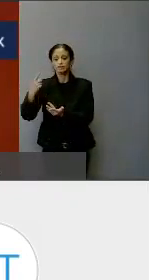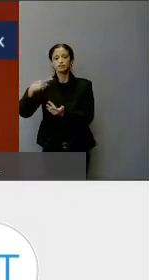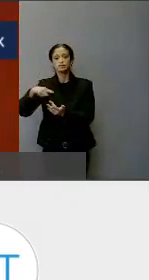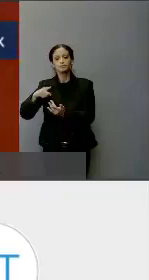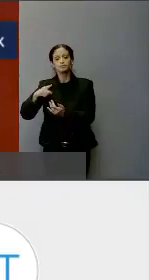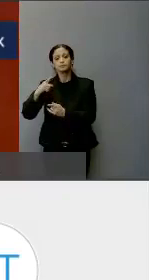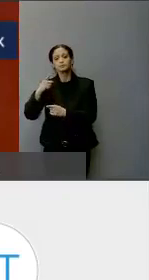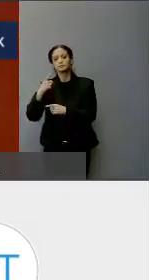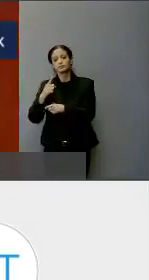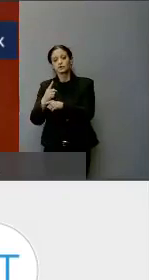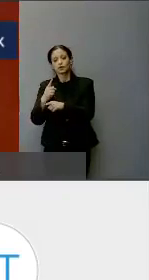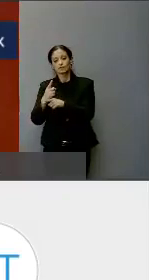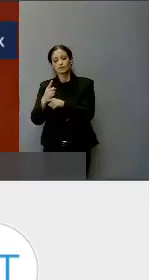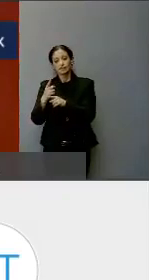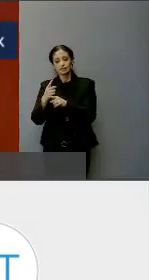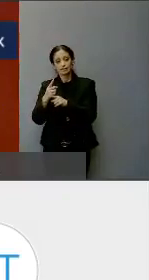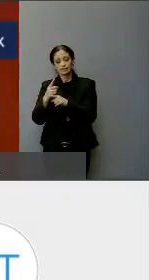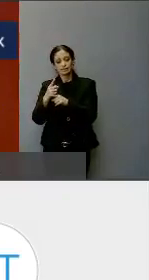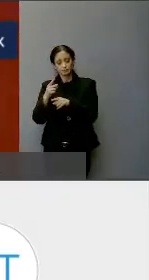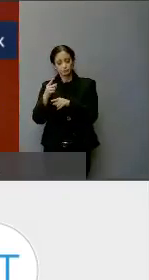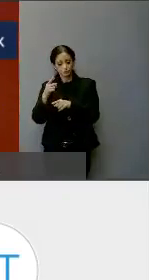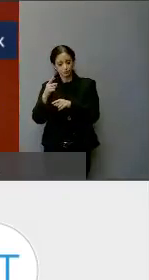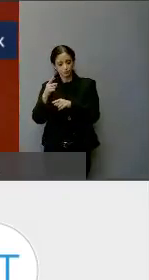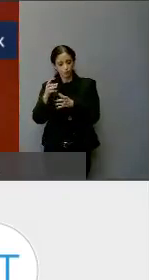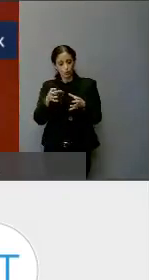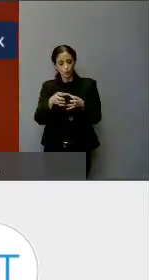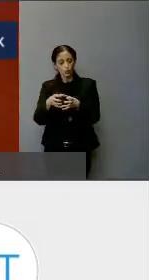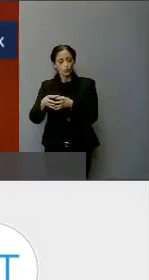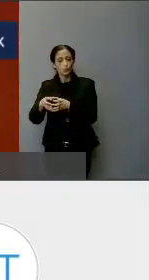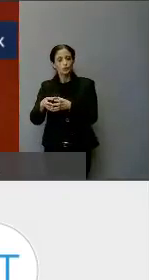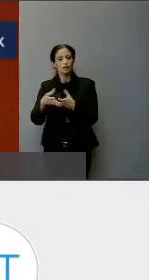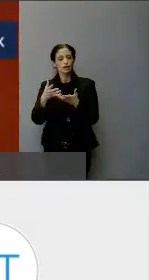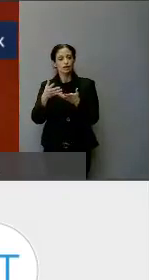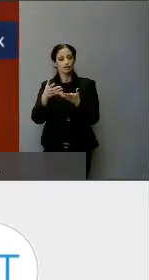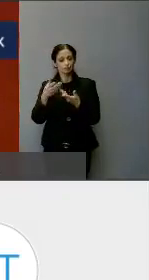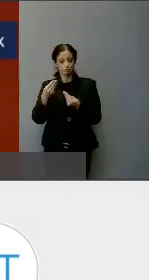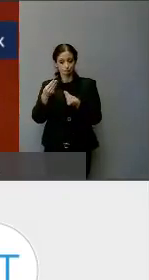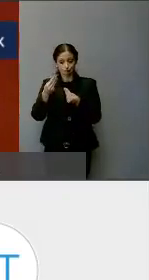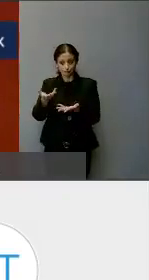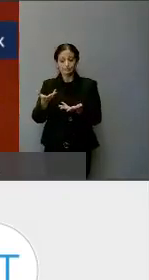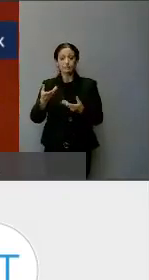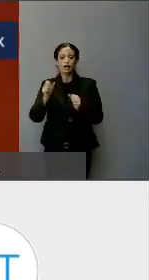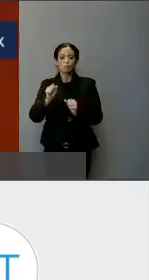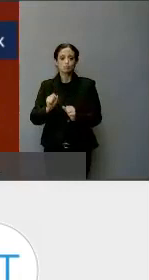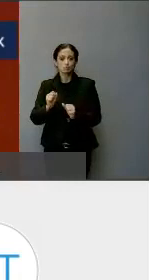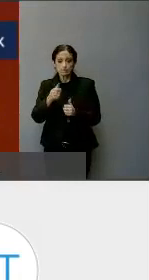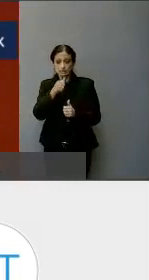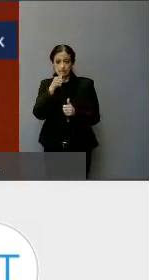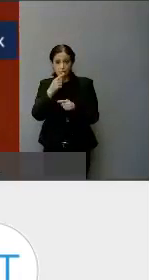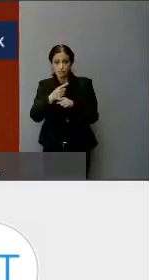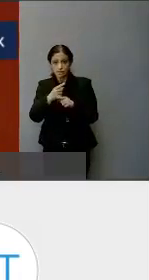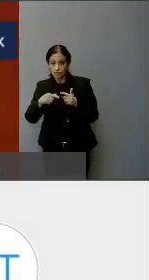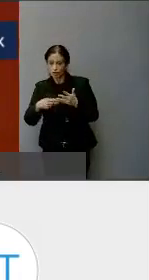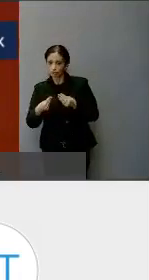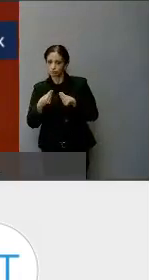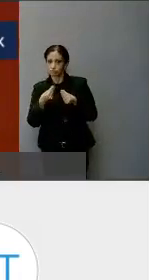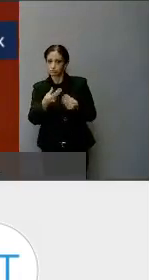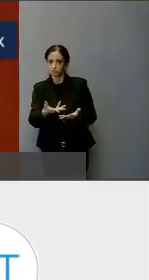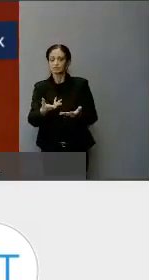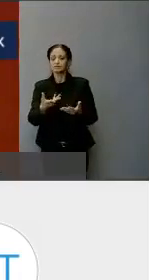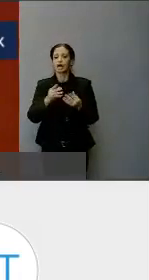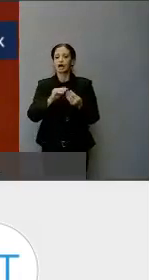nuclei e le case agricole attive di tutte quelle operazioni di cui hanno bisogno urbanizzazioni e attrezzature servizi